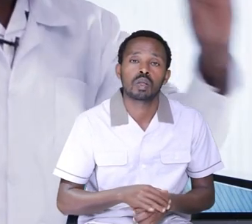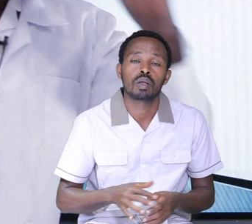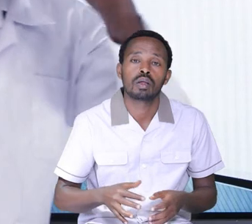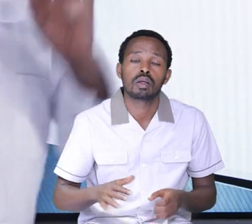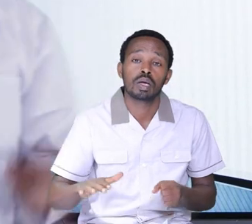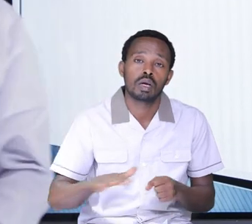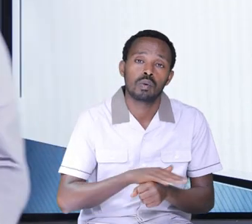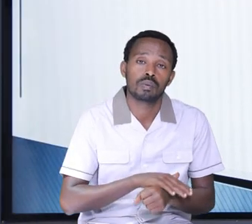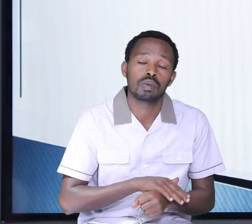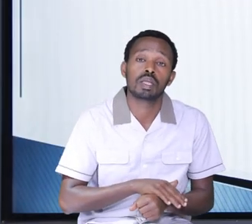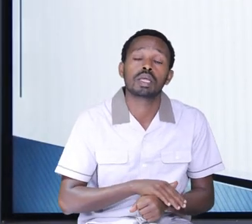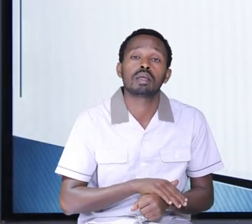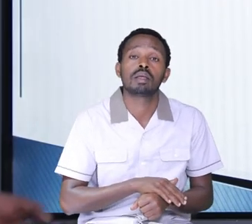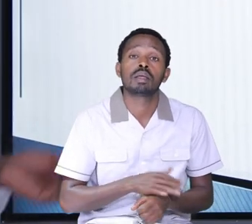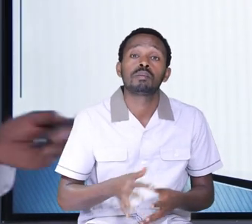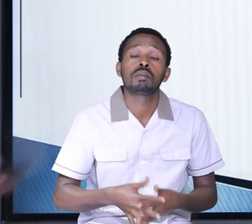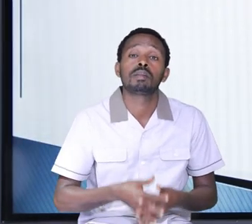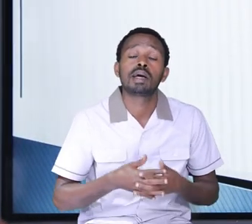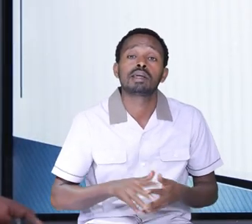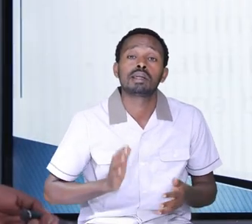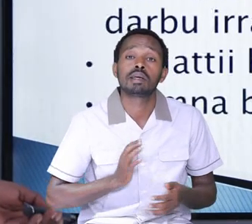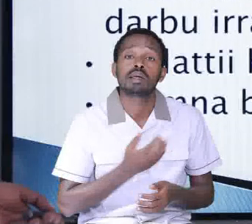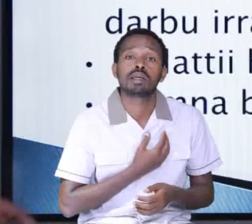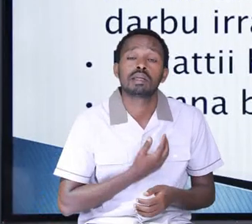keenyaa 100% ta'aa jechuudha.